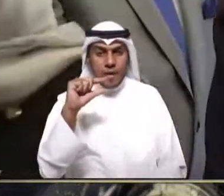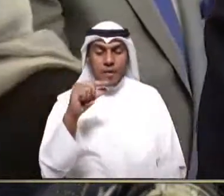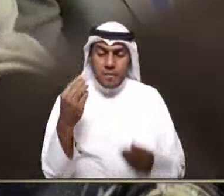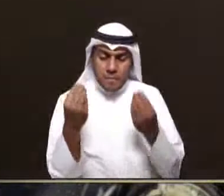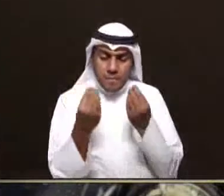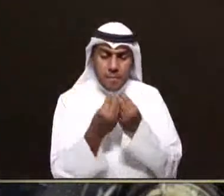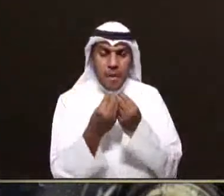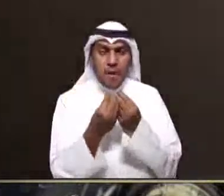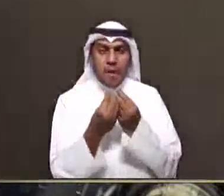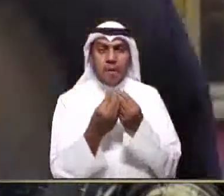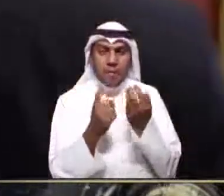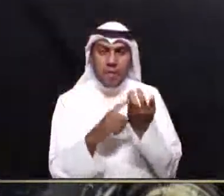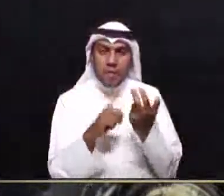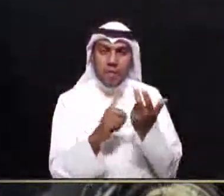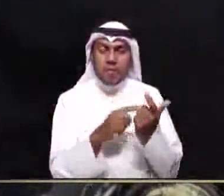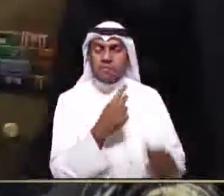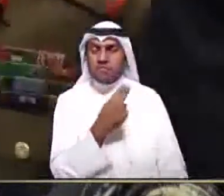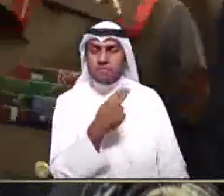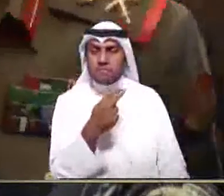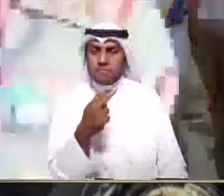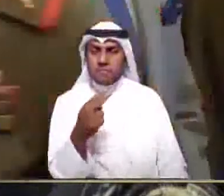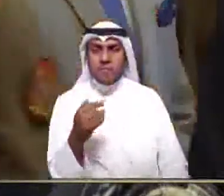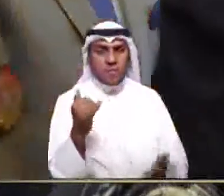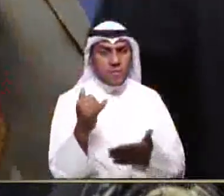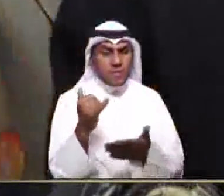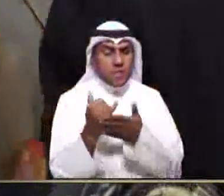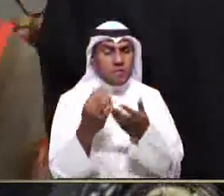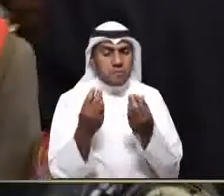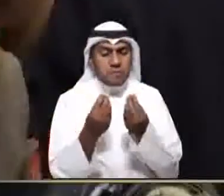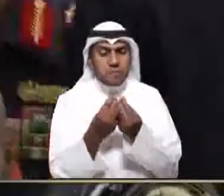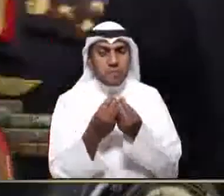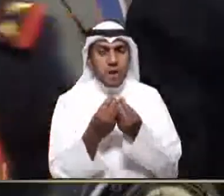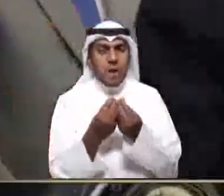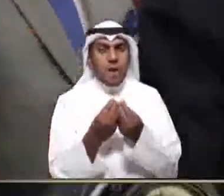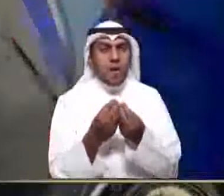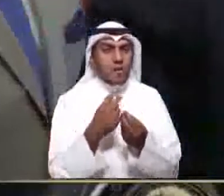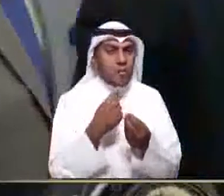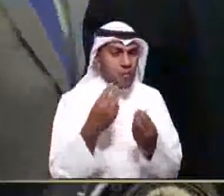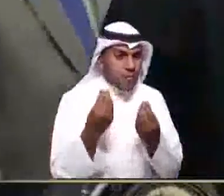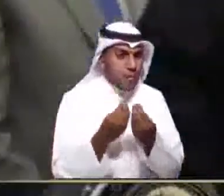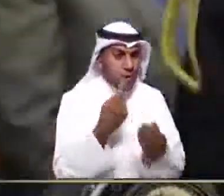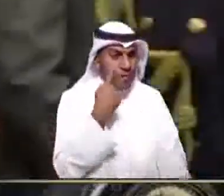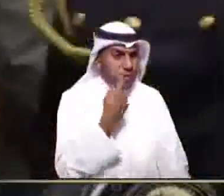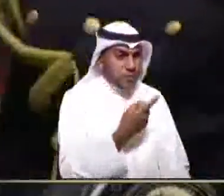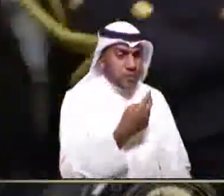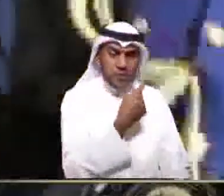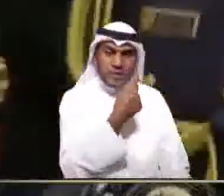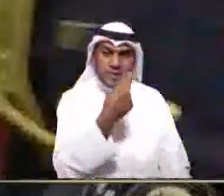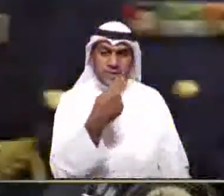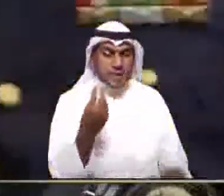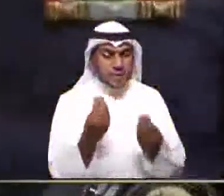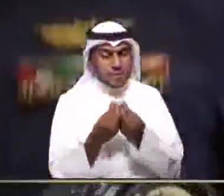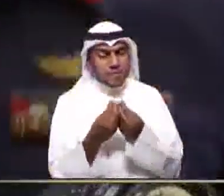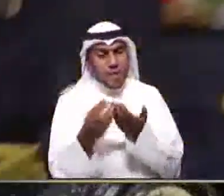رئيس الأركان للعمليات والخطط، واللواء الركن فهد الطريجي مدير الاستخبارات، والعميد ركن محجوب المرزوق رئيس هيئة